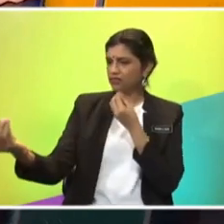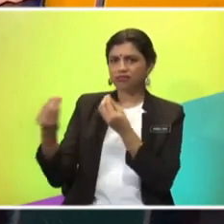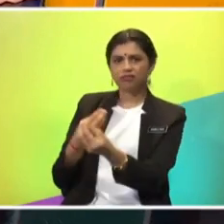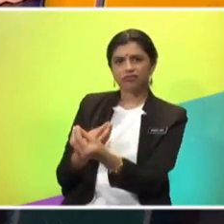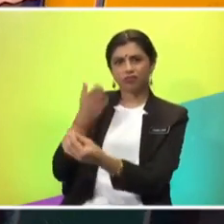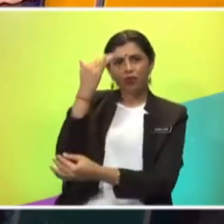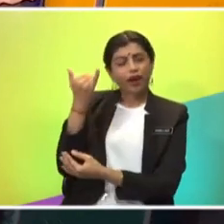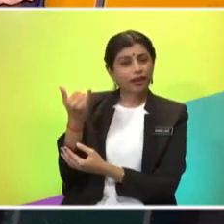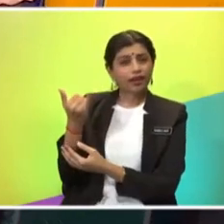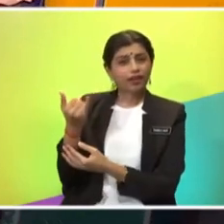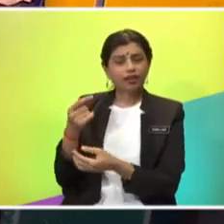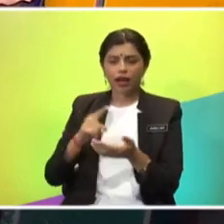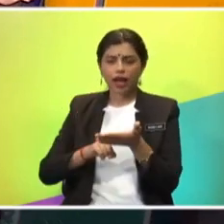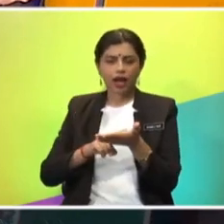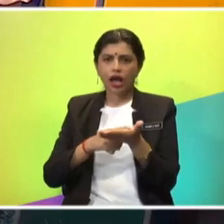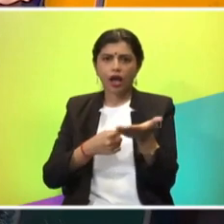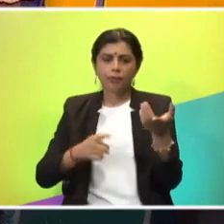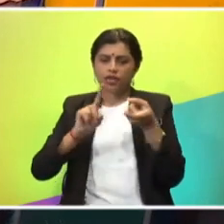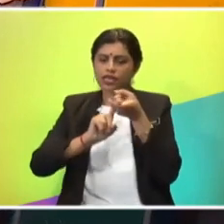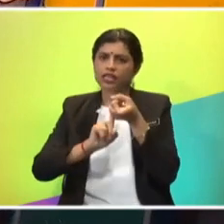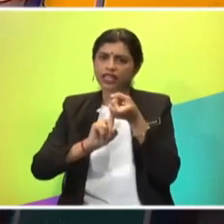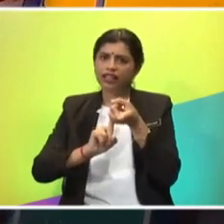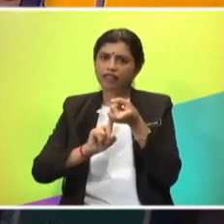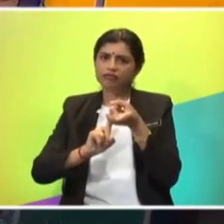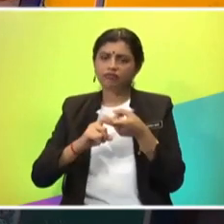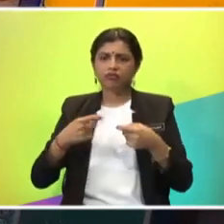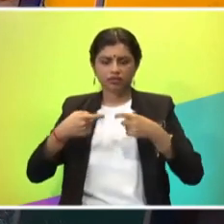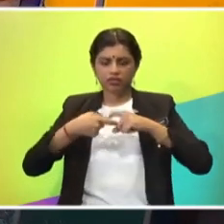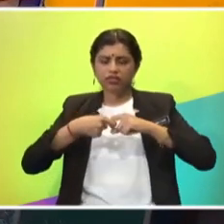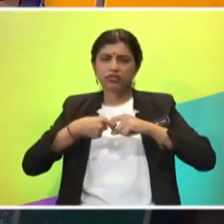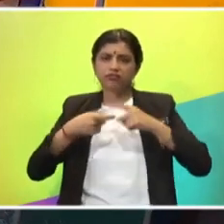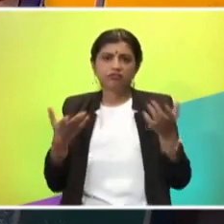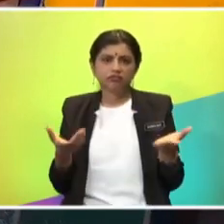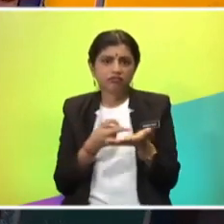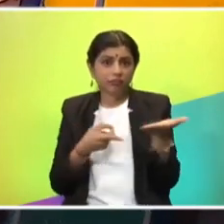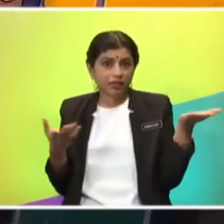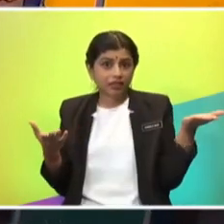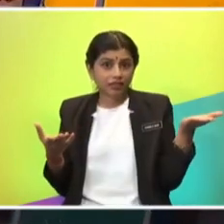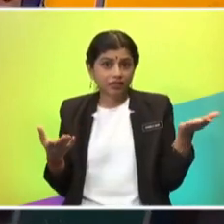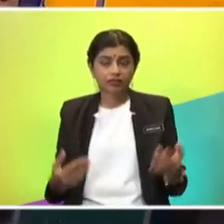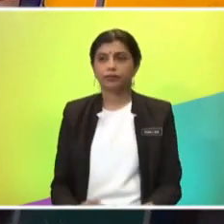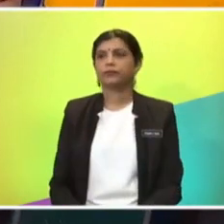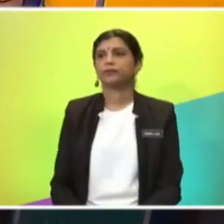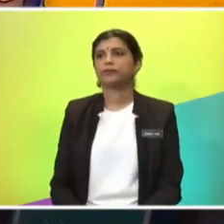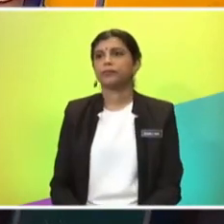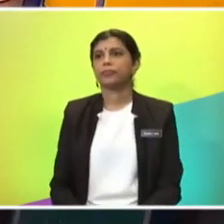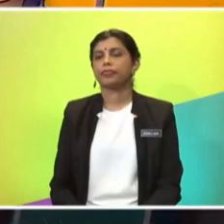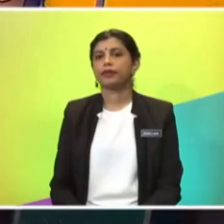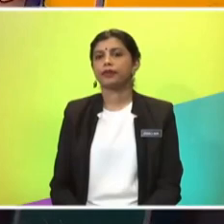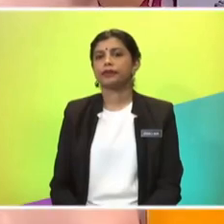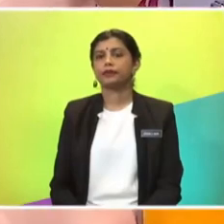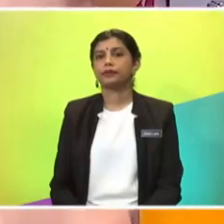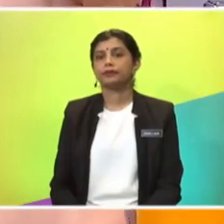dengan pembelajaran ataupun penerokaan kita pagi ni cikgu? Okey, saya terangkan dulu apa itu. Baik. Silakan cikgu. Di